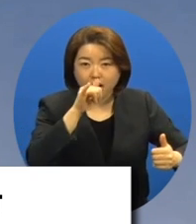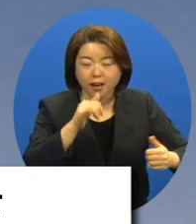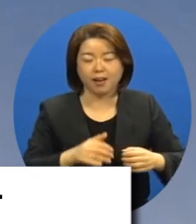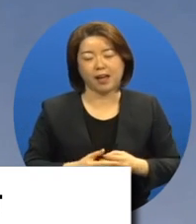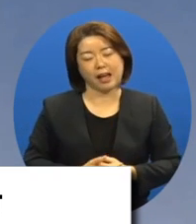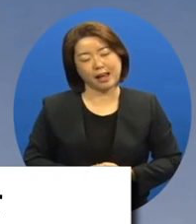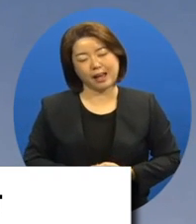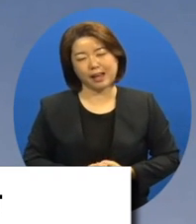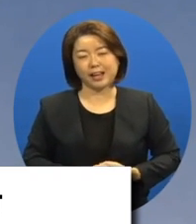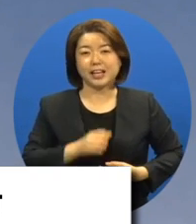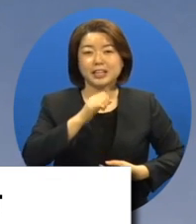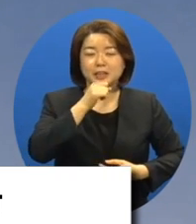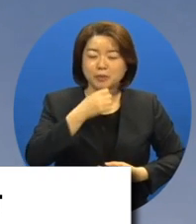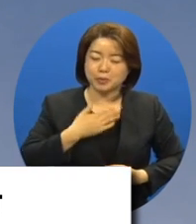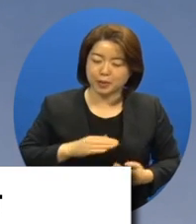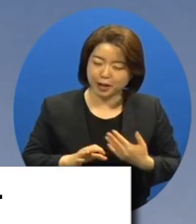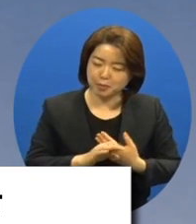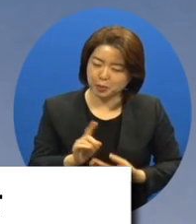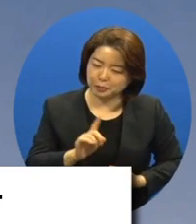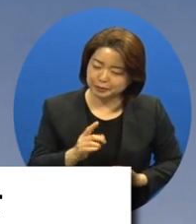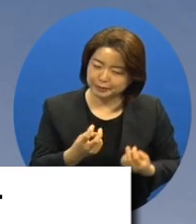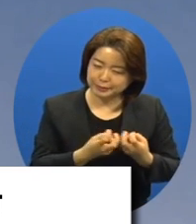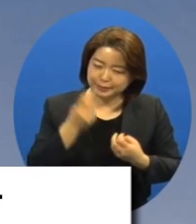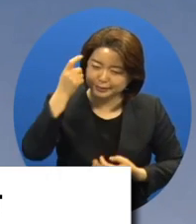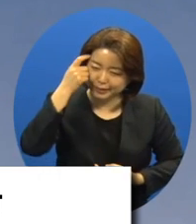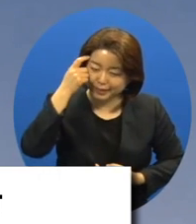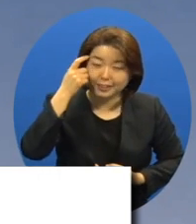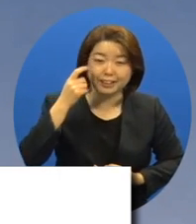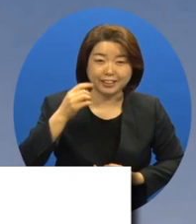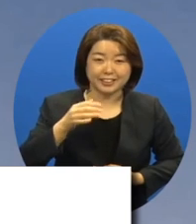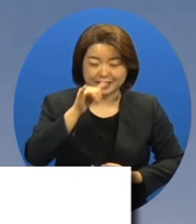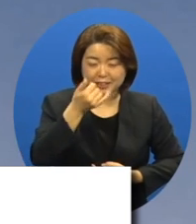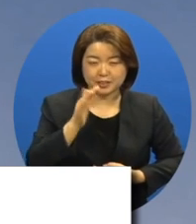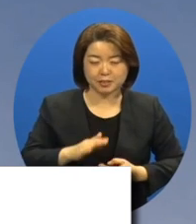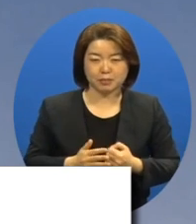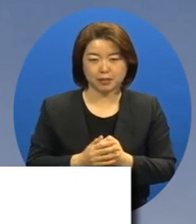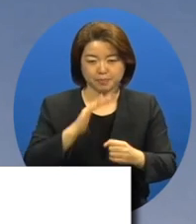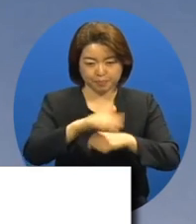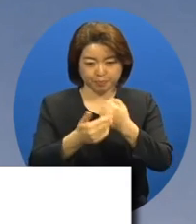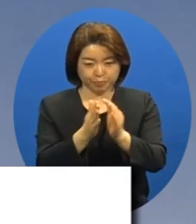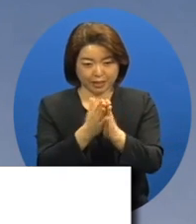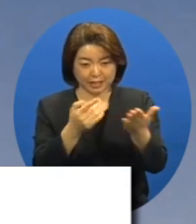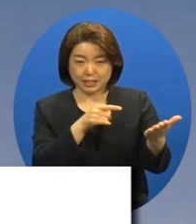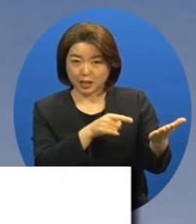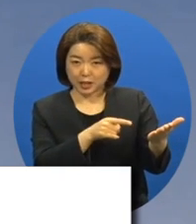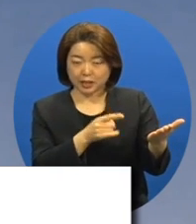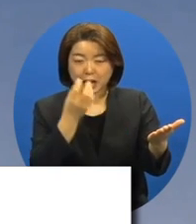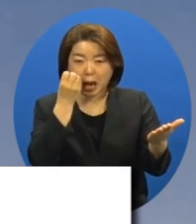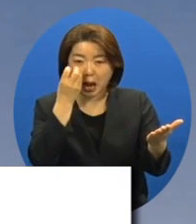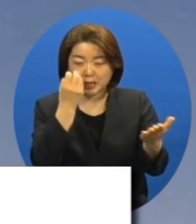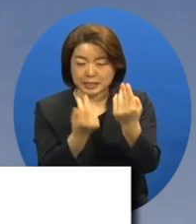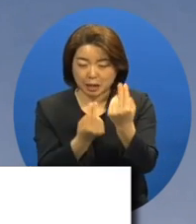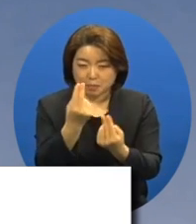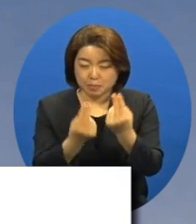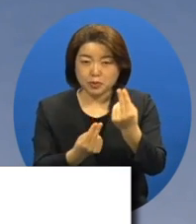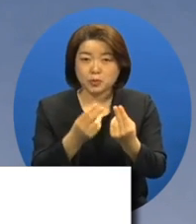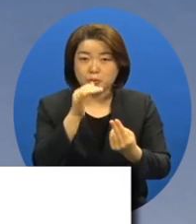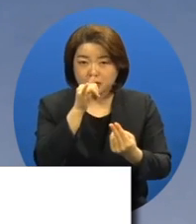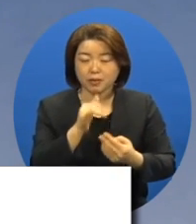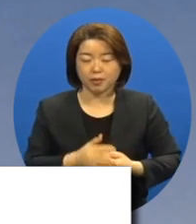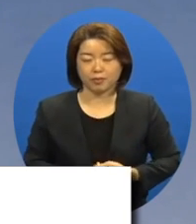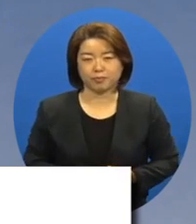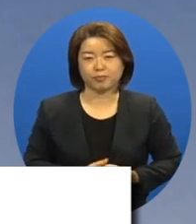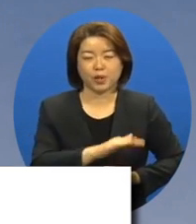염소가 알면 어떻게 생각할까 싶은 생각이 듭니다만 성경의 참 묘한 비율을 하신 부분이 나옵니다